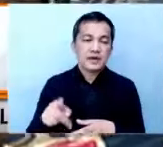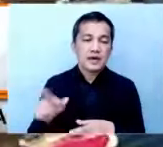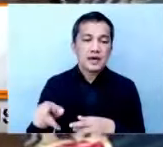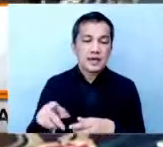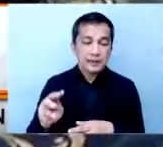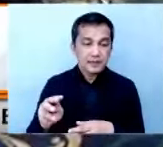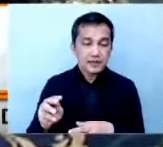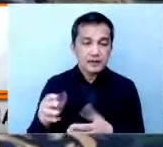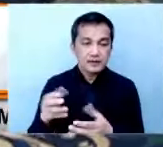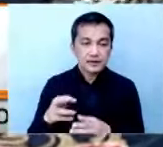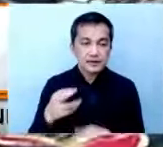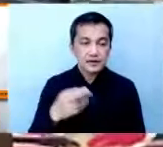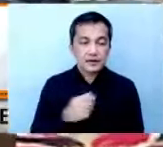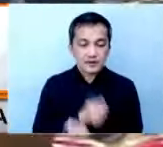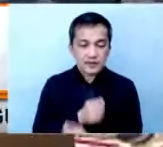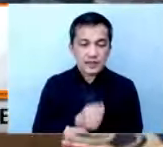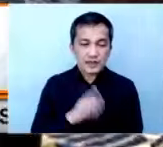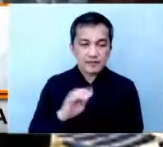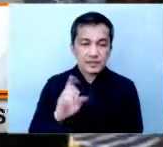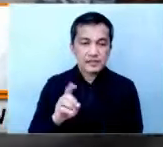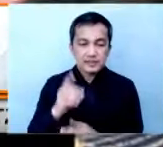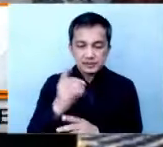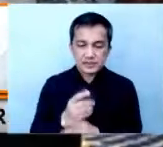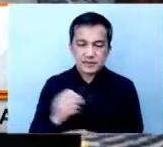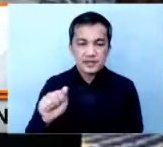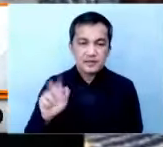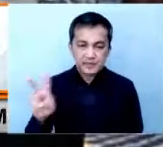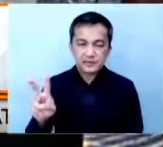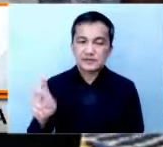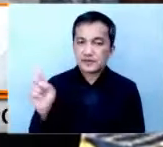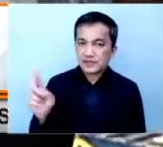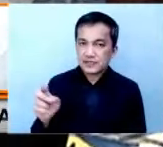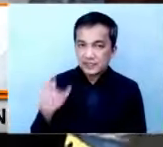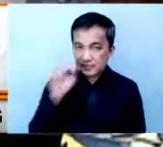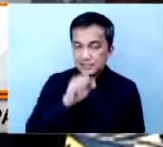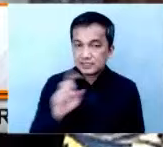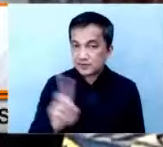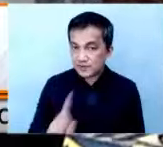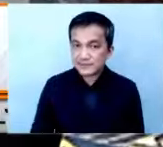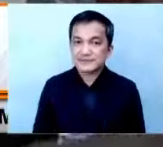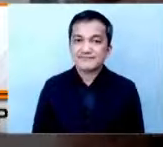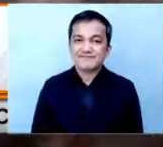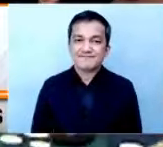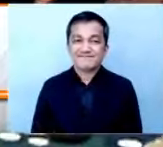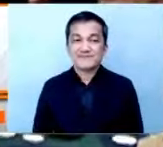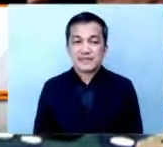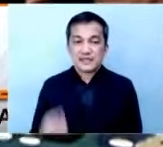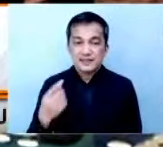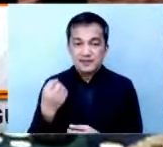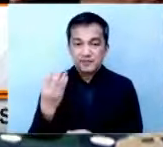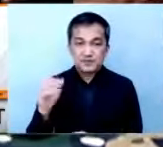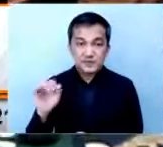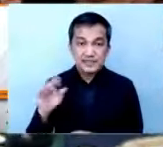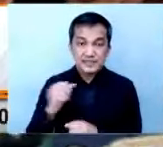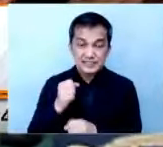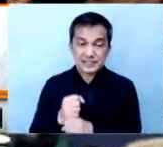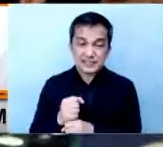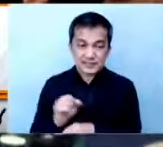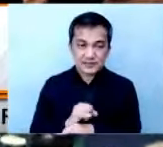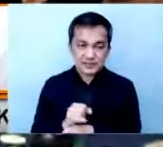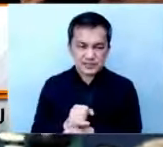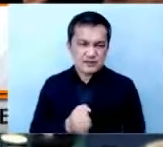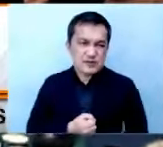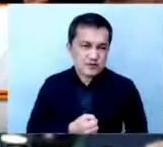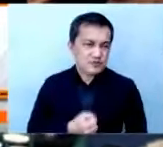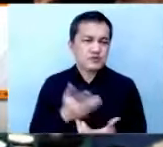Band na December Avenue. And guess what? Ngayong 15th year na nila sa industriya, totodo sila sa